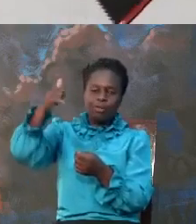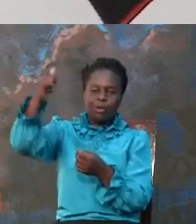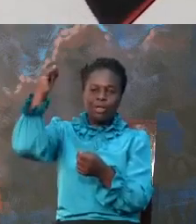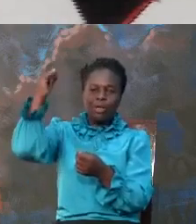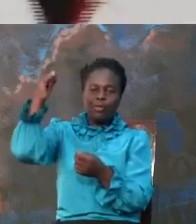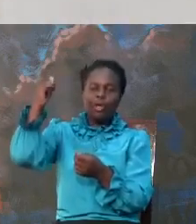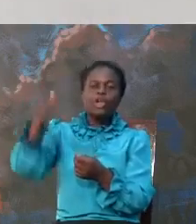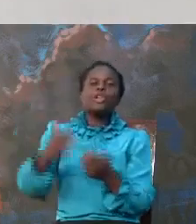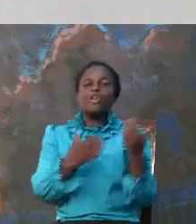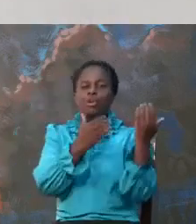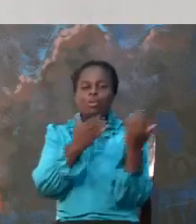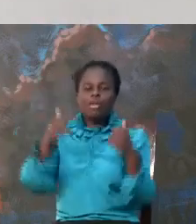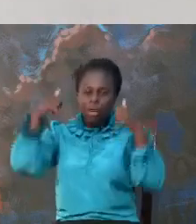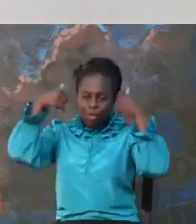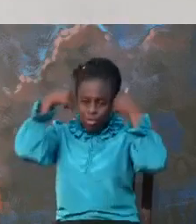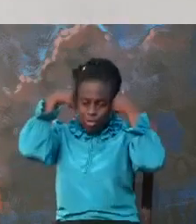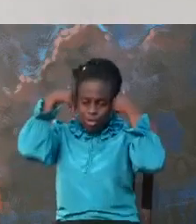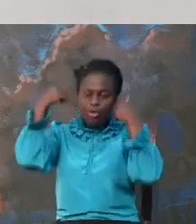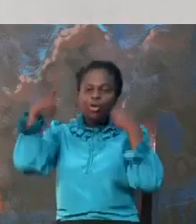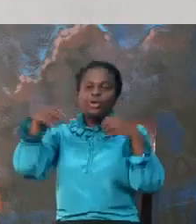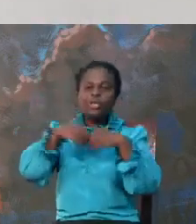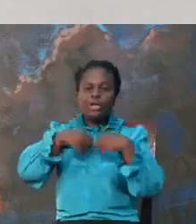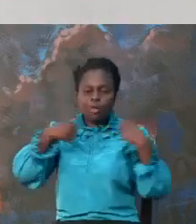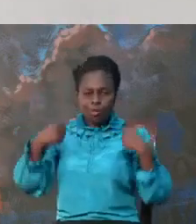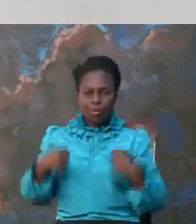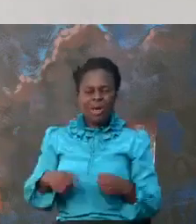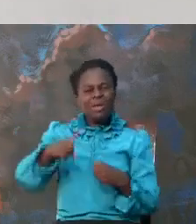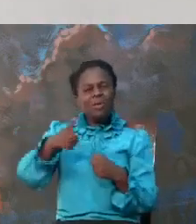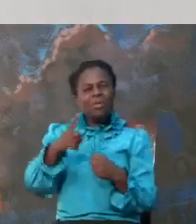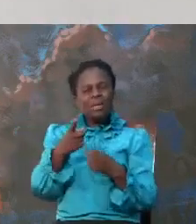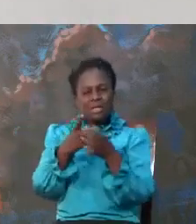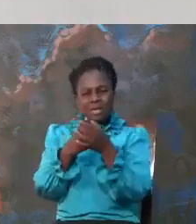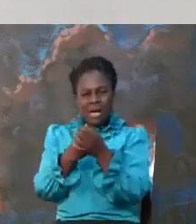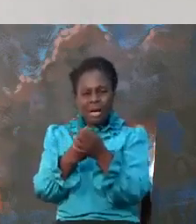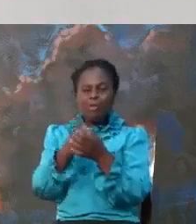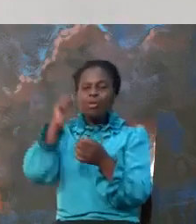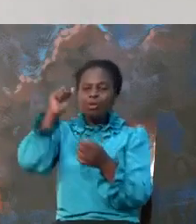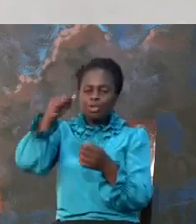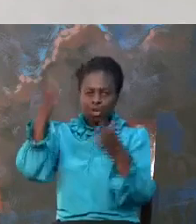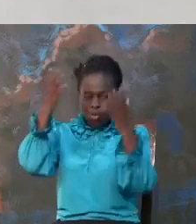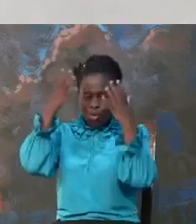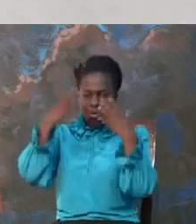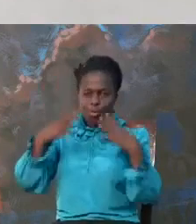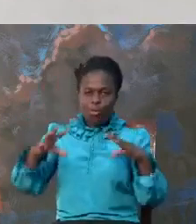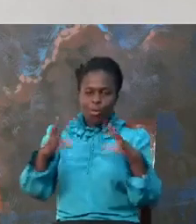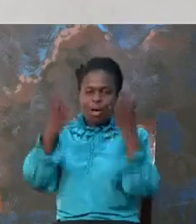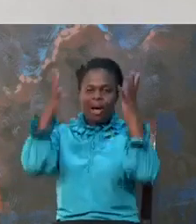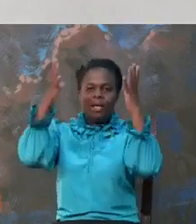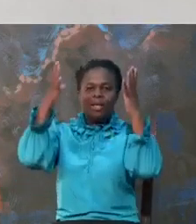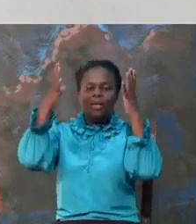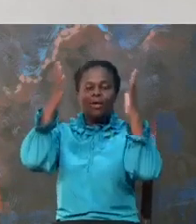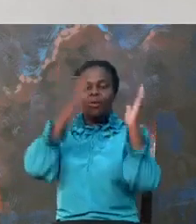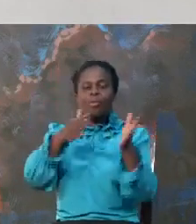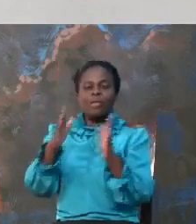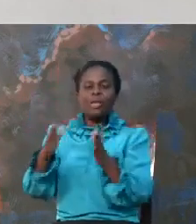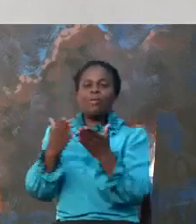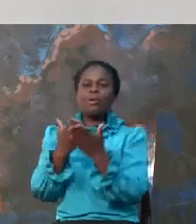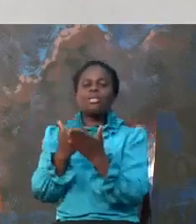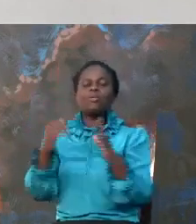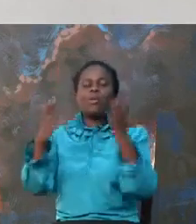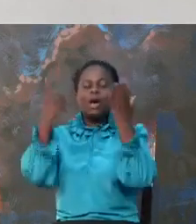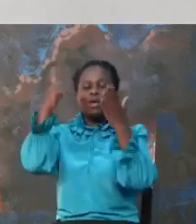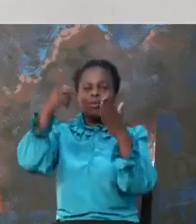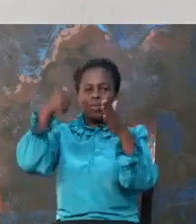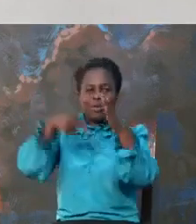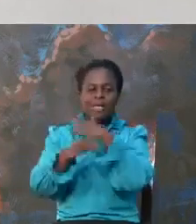kondoo na ndiye kuhani. Kwa nini damu? Ndio ina uhai wa wanadamu. maana uhai uko ndani yao, maisha ya